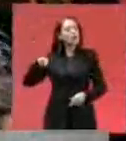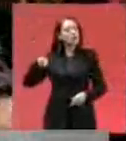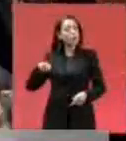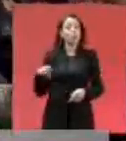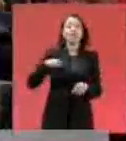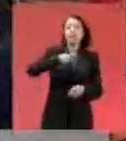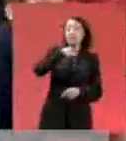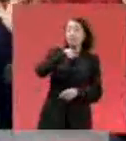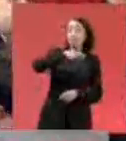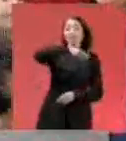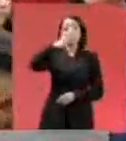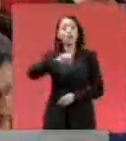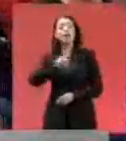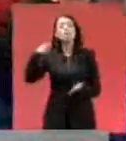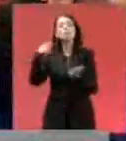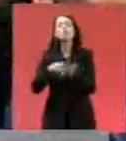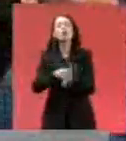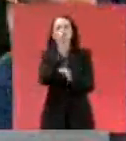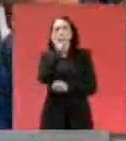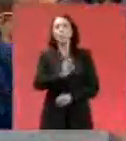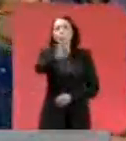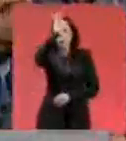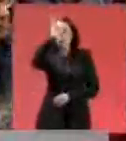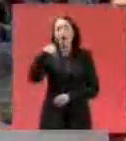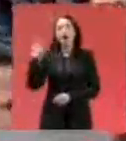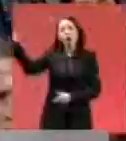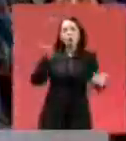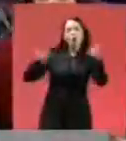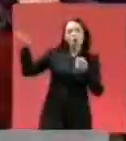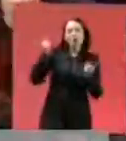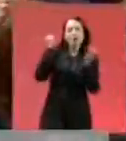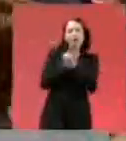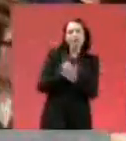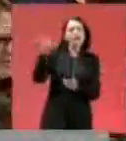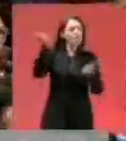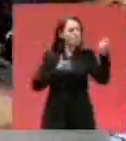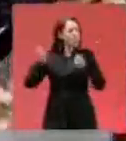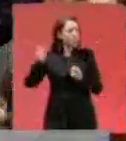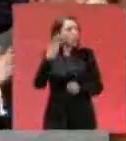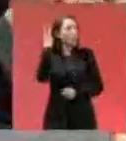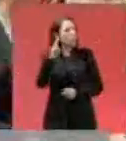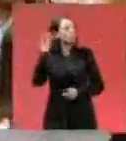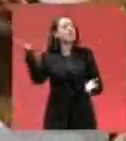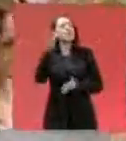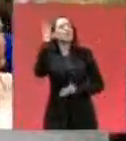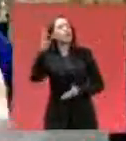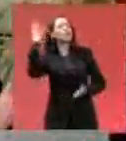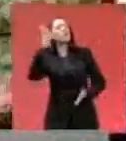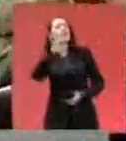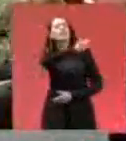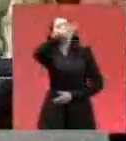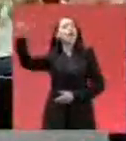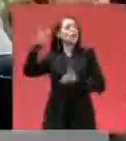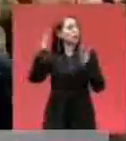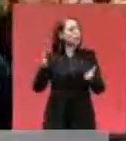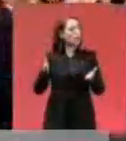την ήττα του ΣΥΡΙΖΑ για να μην πληρώσουν μία από τα δανεικά και αγύριστα θαλασσοδάνεια, τα 200 και 200, 400 εκατομμύρια